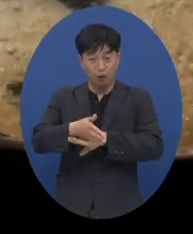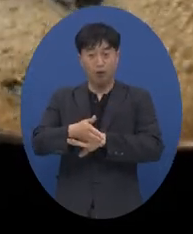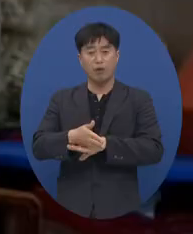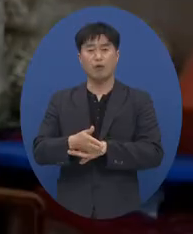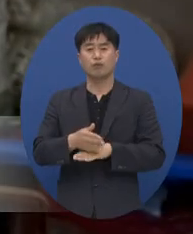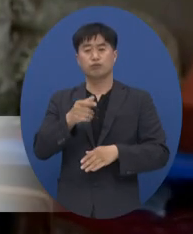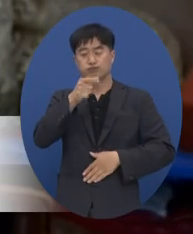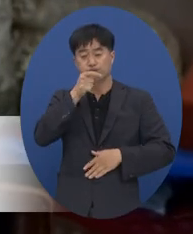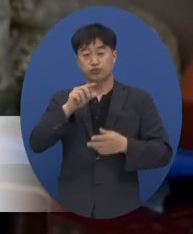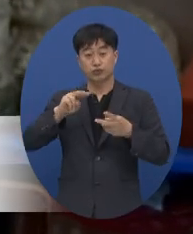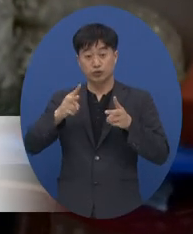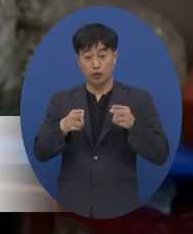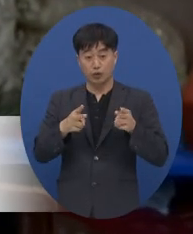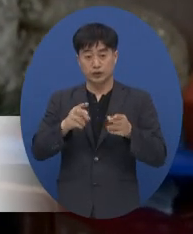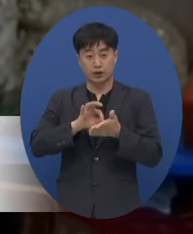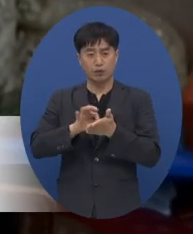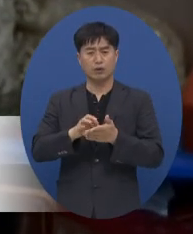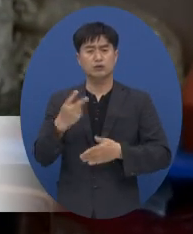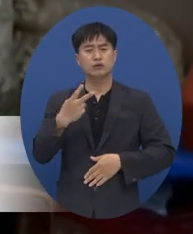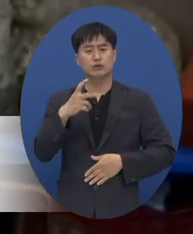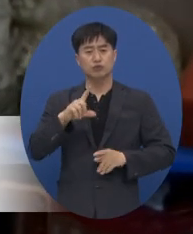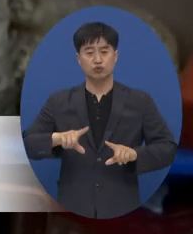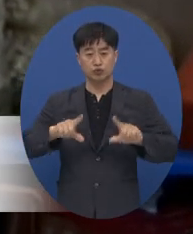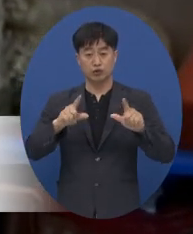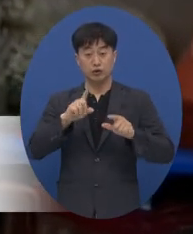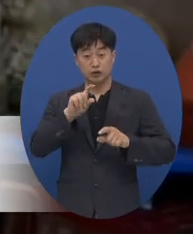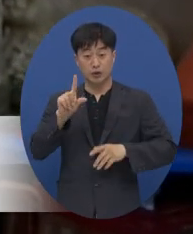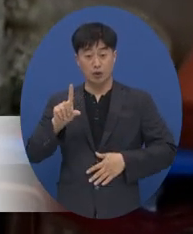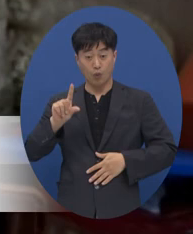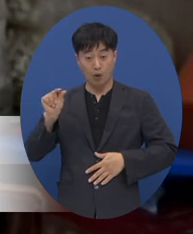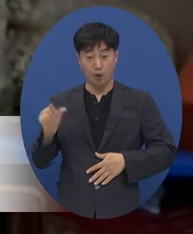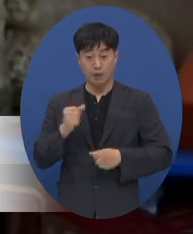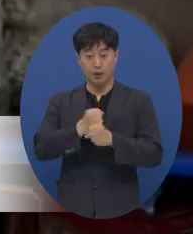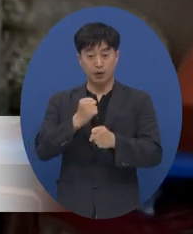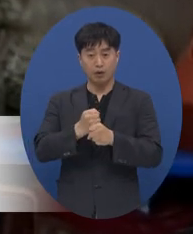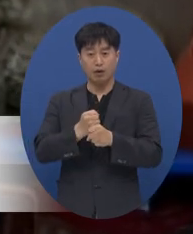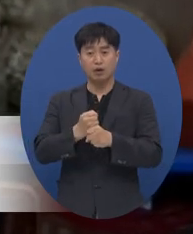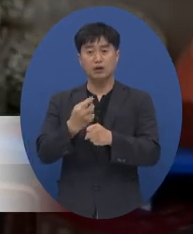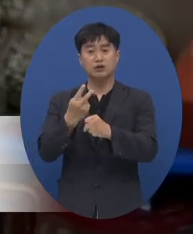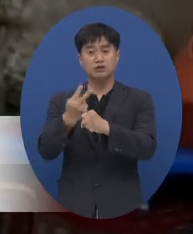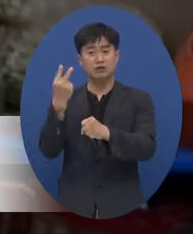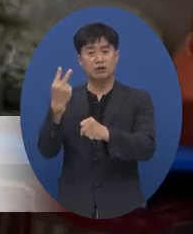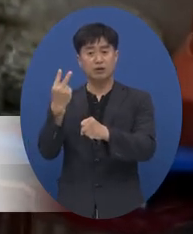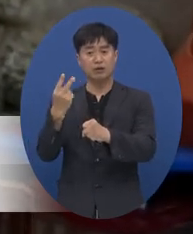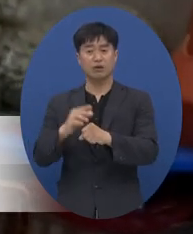있습니다. 16년 11월에 만들었으니까 제조연이 한 2년이면 어떻게 돼요?